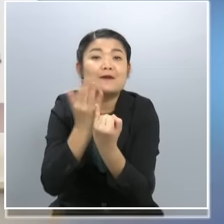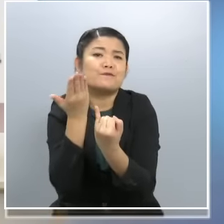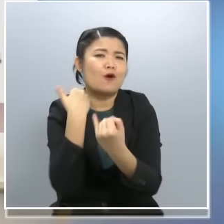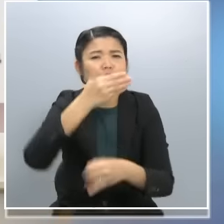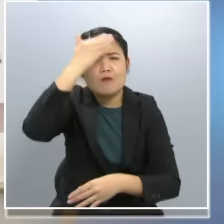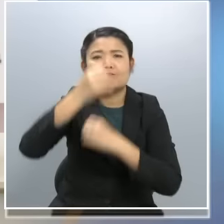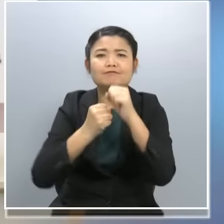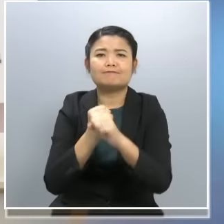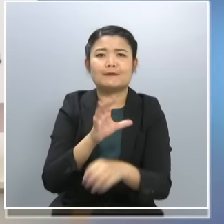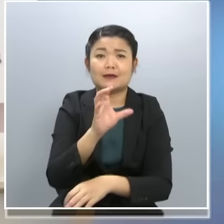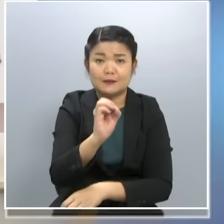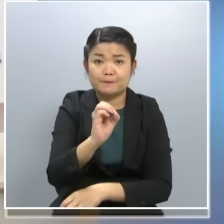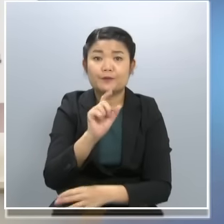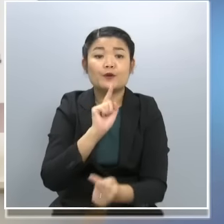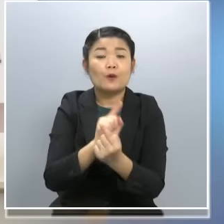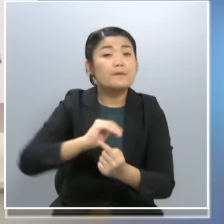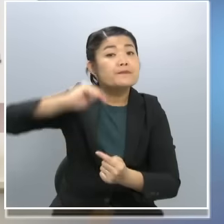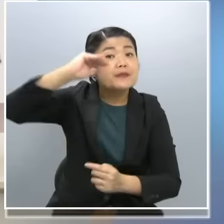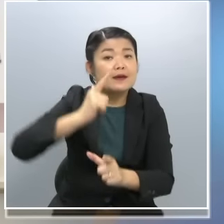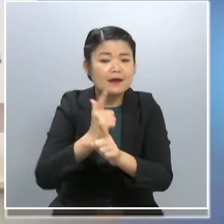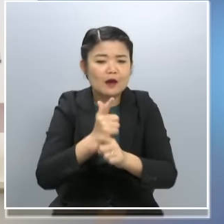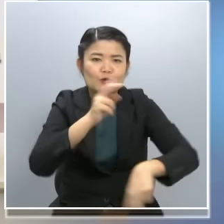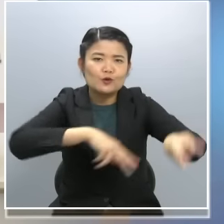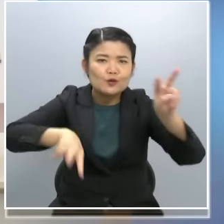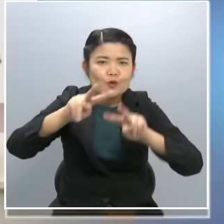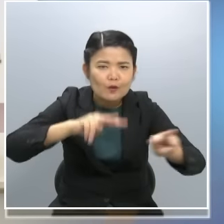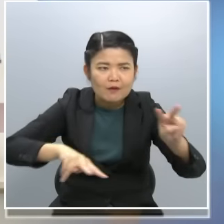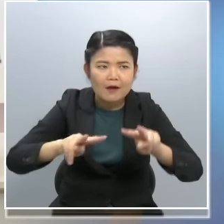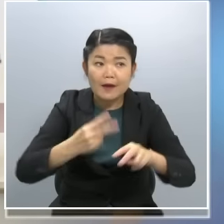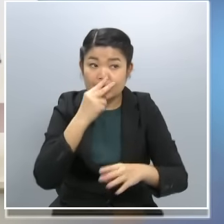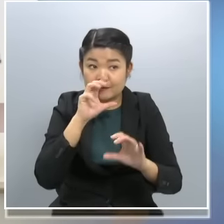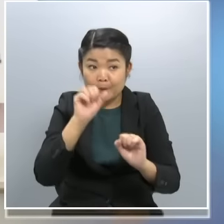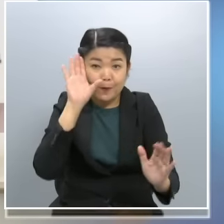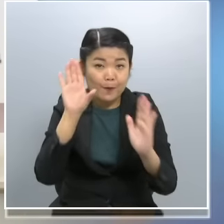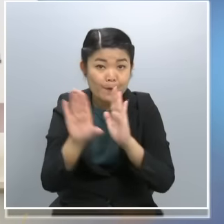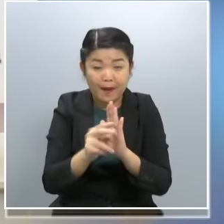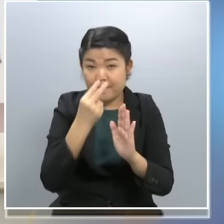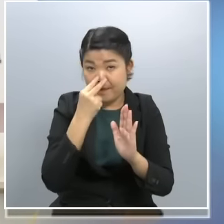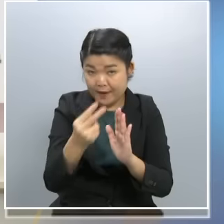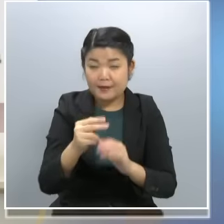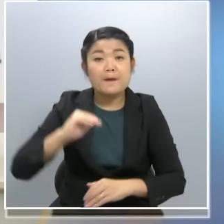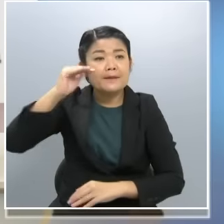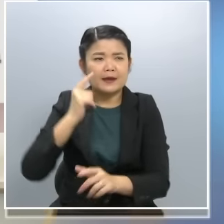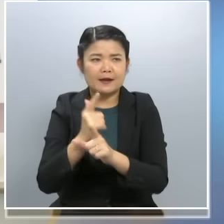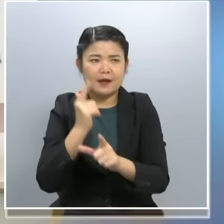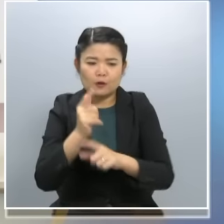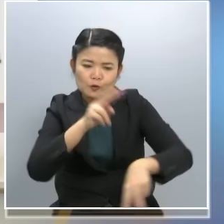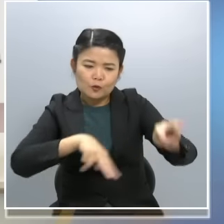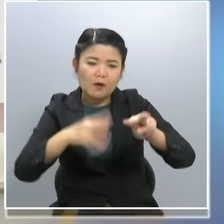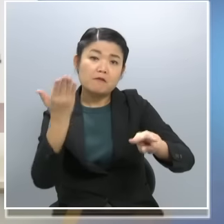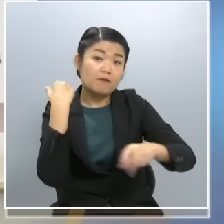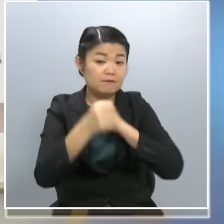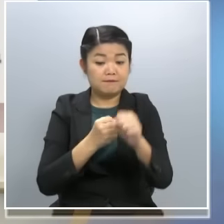50จึงได้เจอพี่เลี้ยงพี่หนุ่มเป็นคนนอกวงการในภาพจะเห็นพี่เลี้ยงพระหนุ่มสมัยบวชเมื่อปี 50เล่า